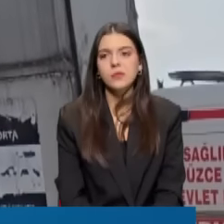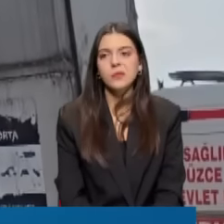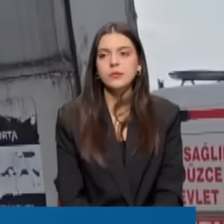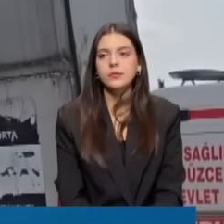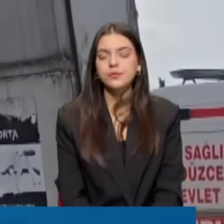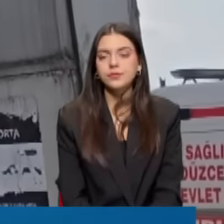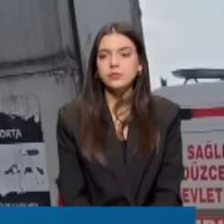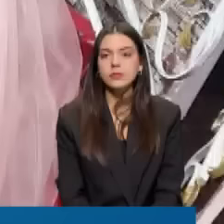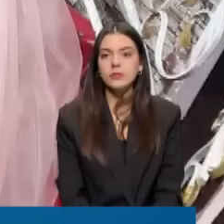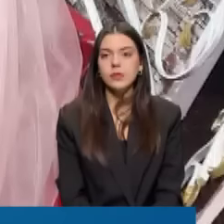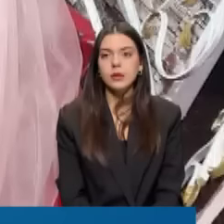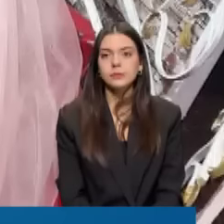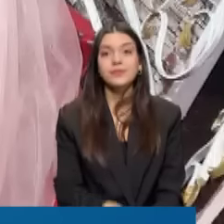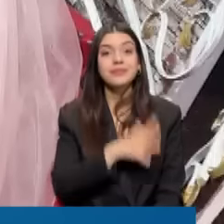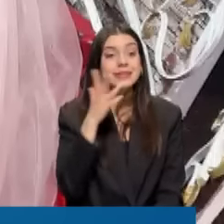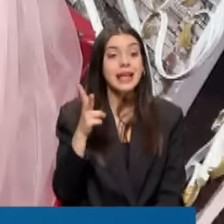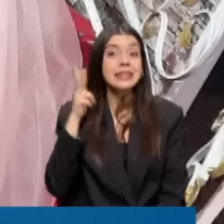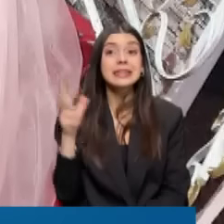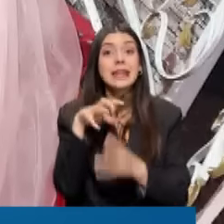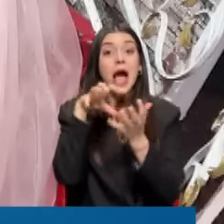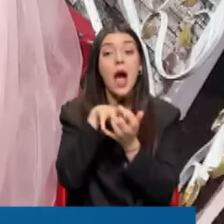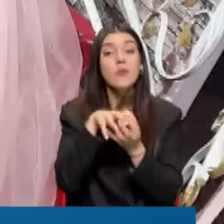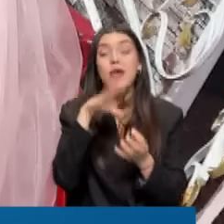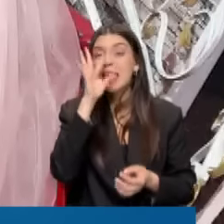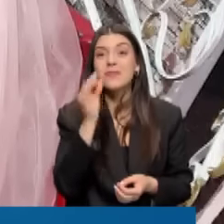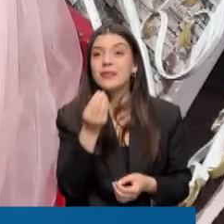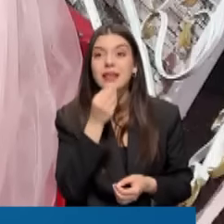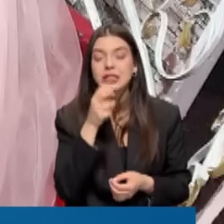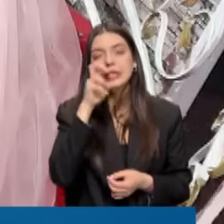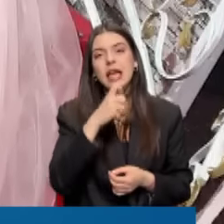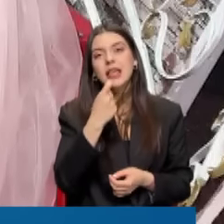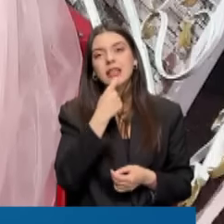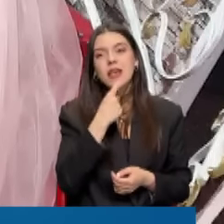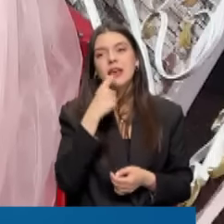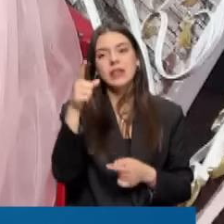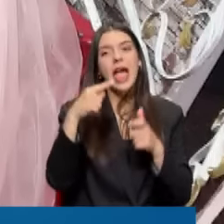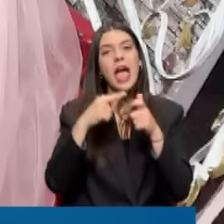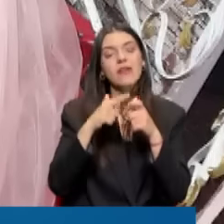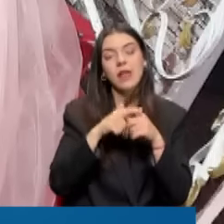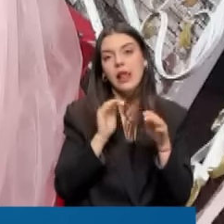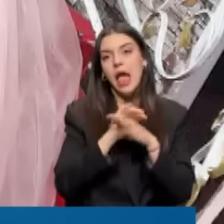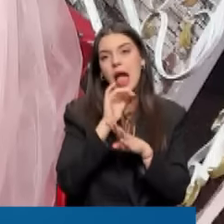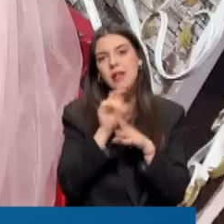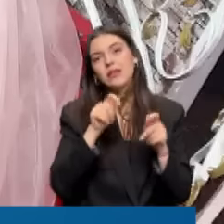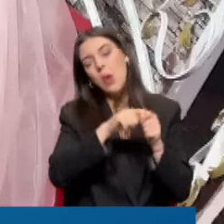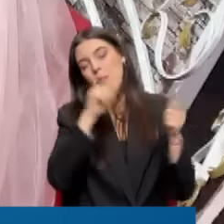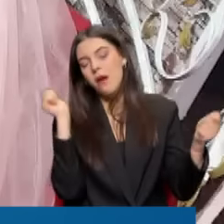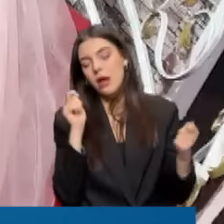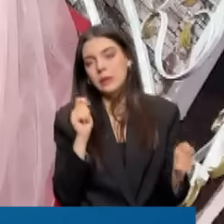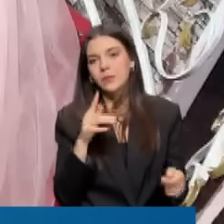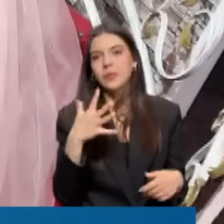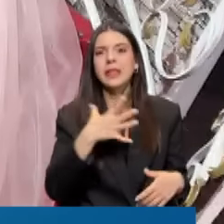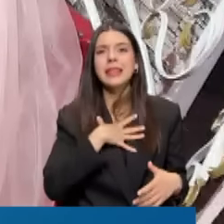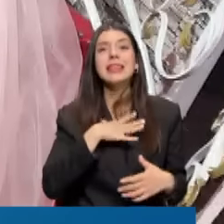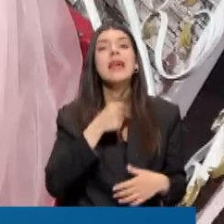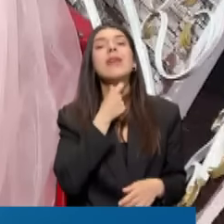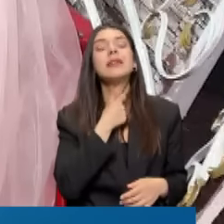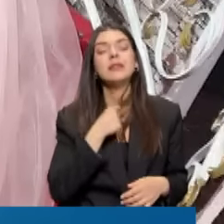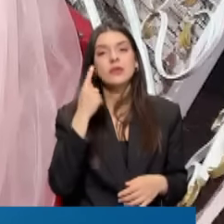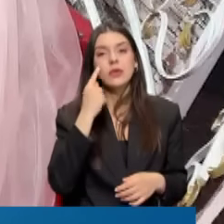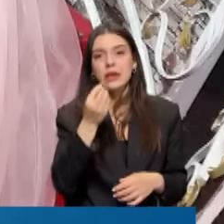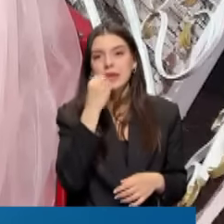dersiniz en hızlı hamburger yeme yarışı 8 yaşındaki Eftelya hayattan kopardı nefes borusuna yemek